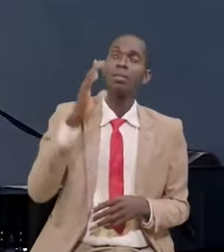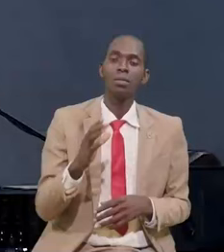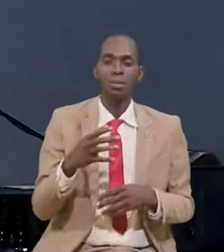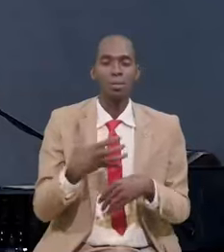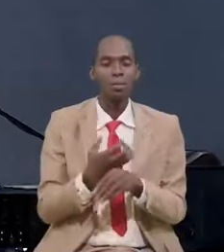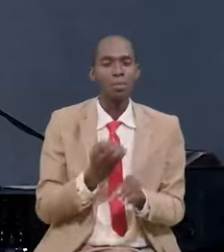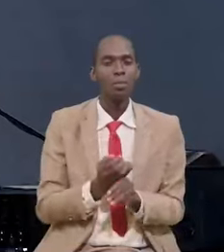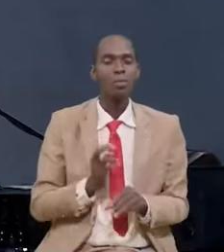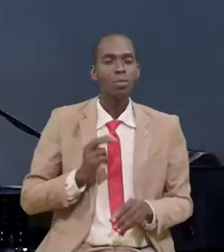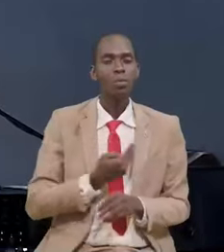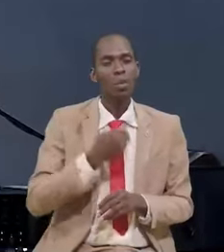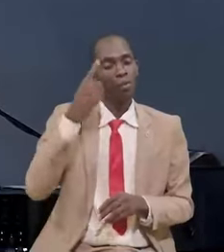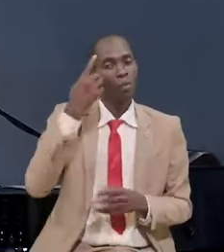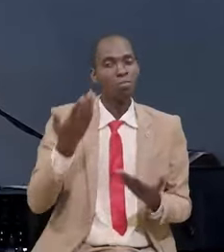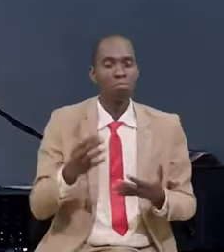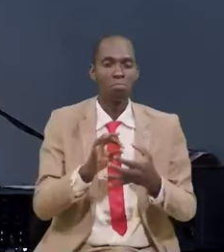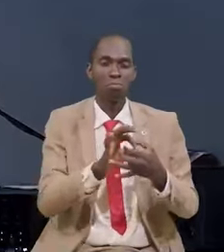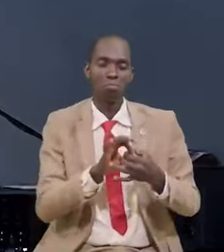Il nous a créé pour la communion.